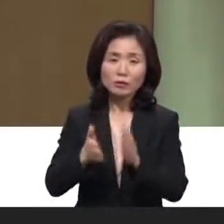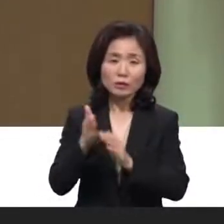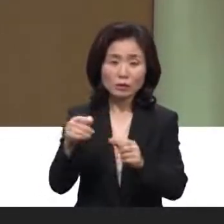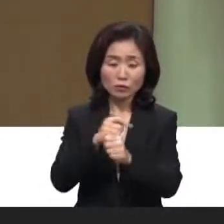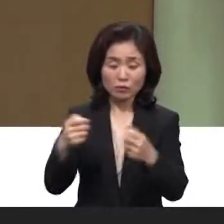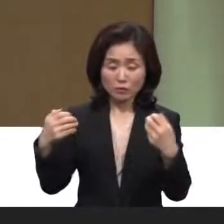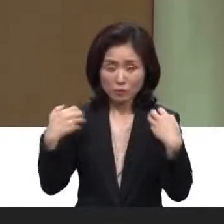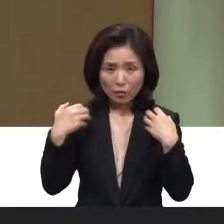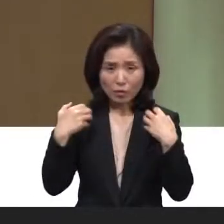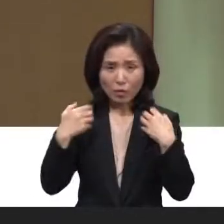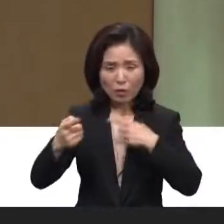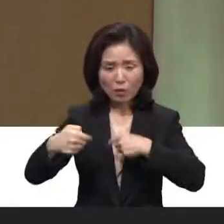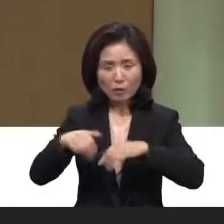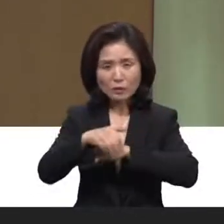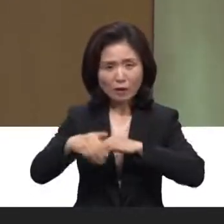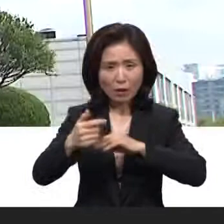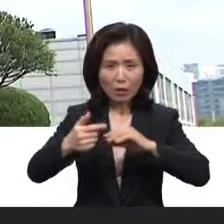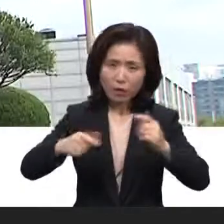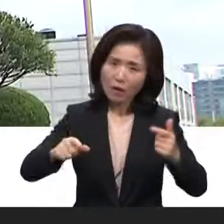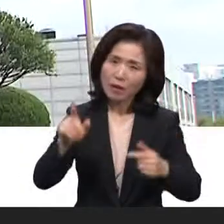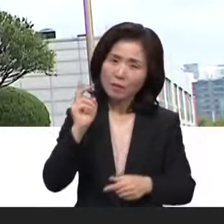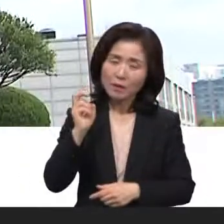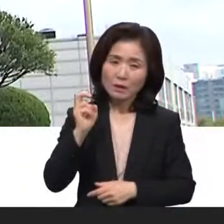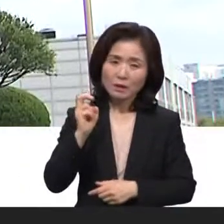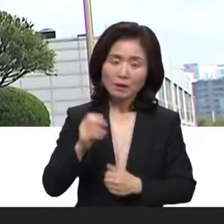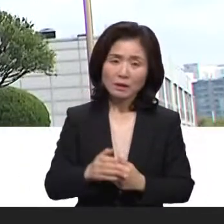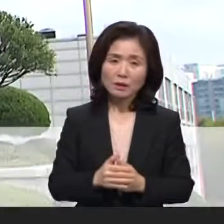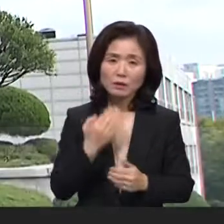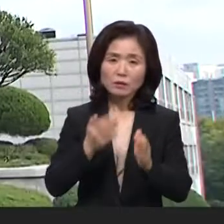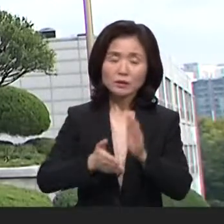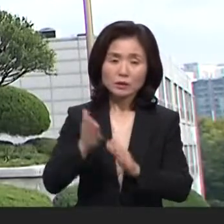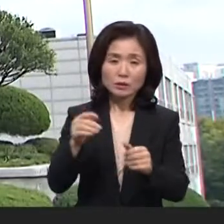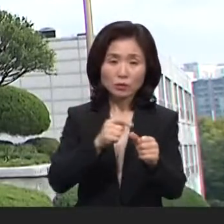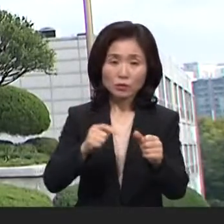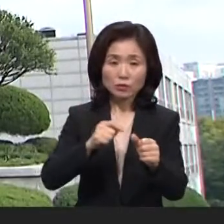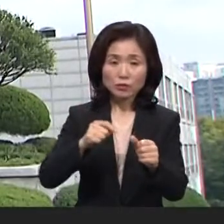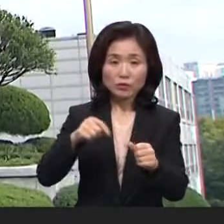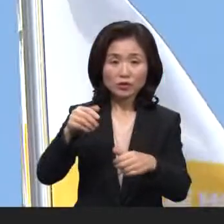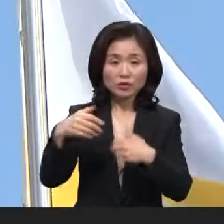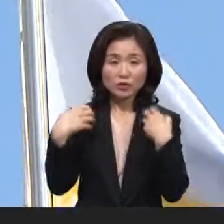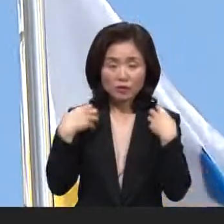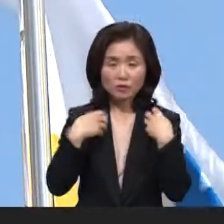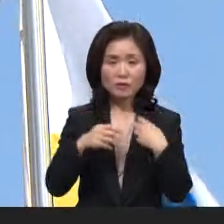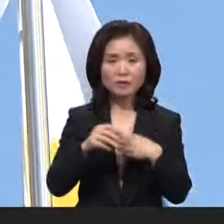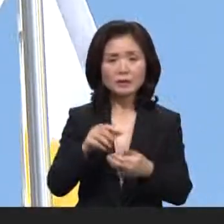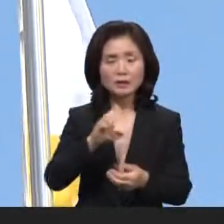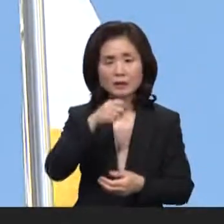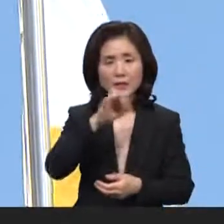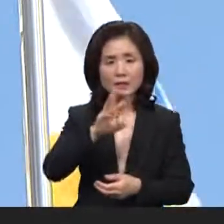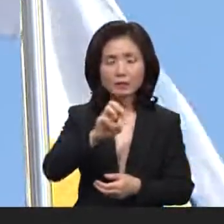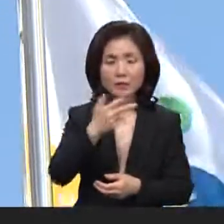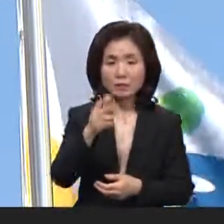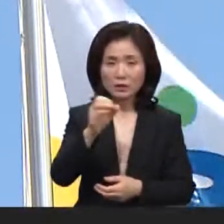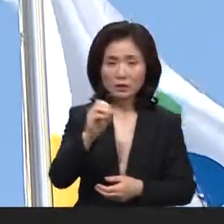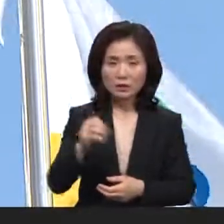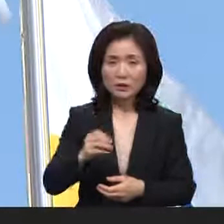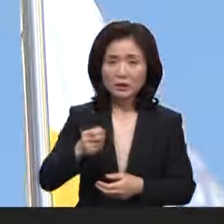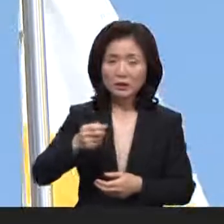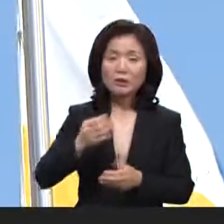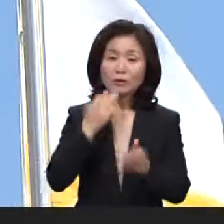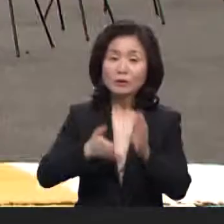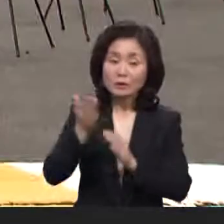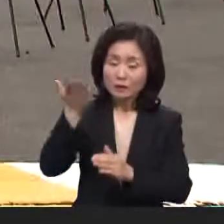삐걱거리기 가능성이 있습니다 당장 서울시교육청은 예산의 약 37% 를 서우 시 이전 수입에 의존하고